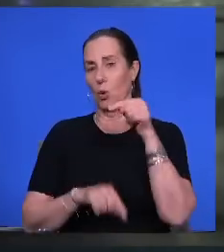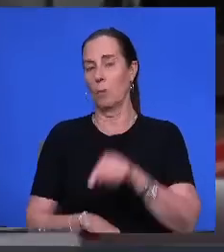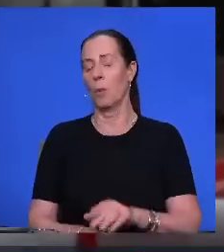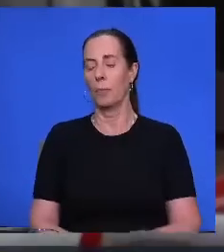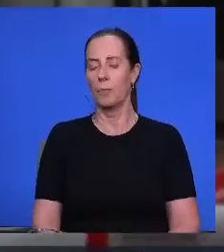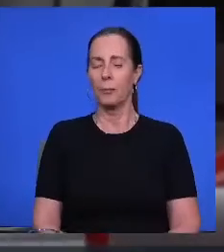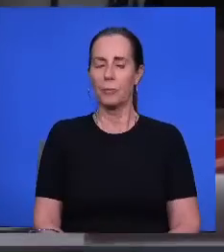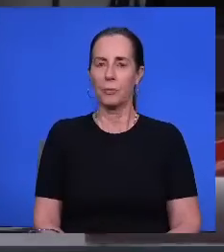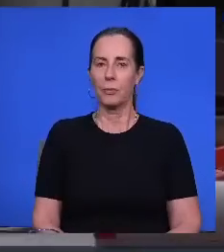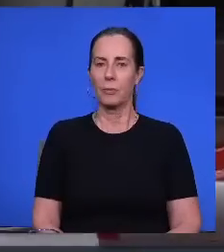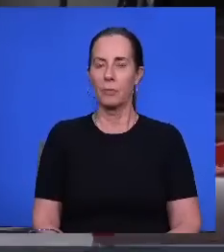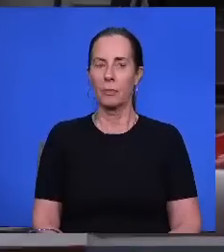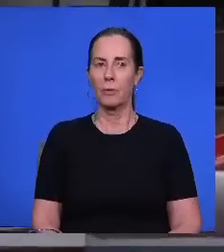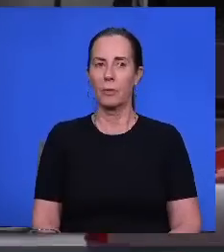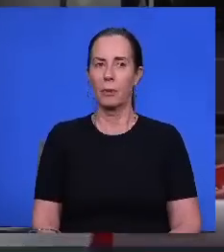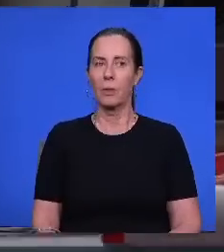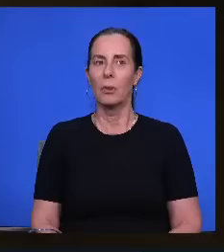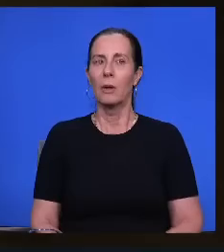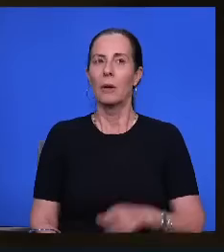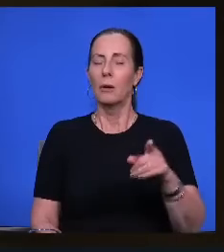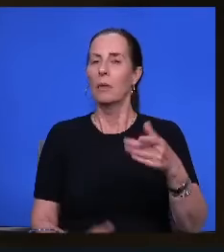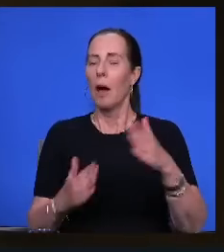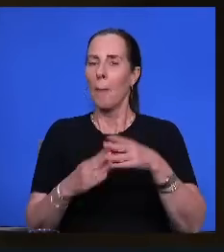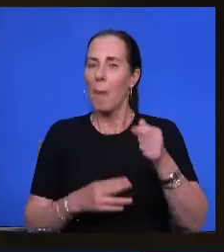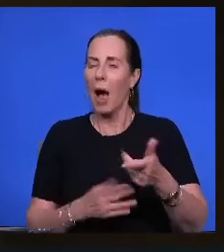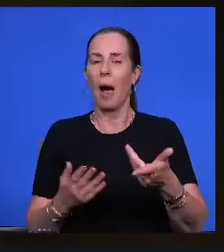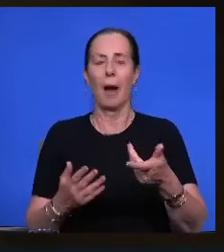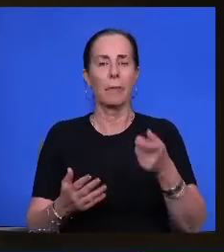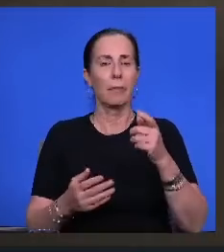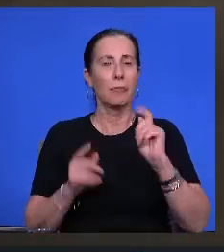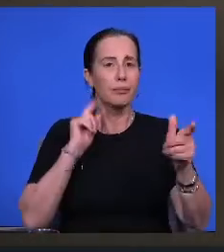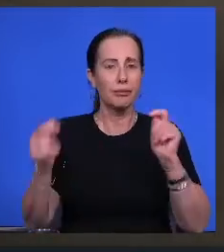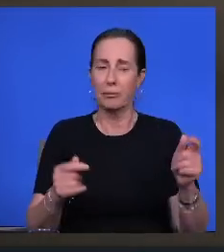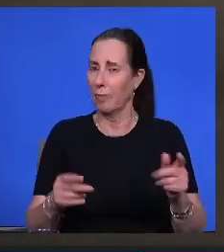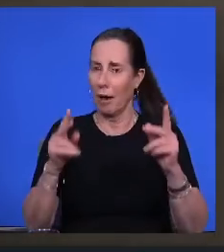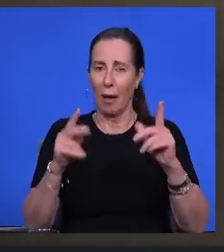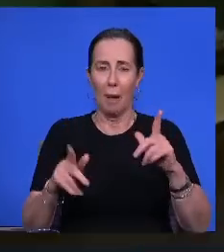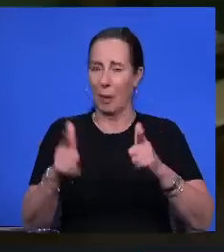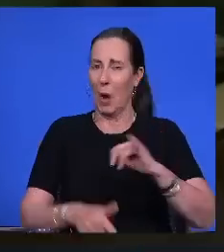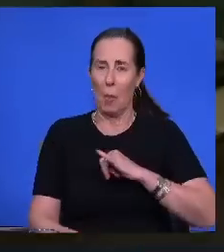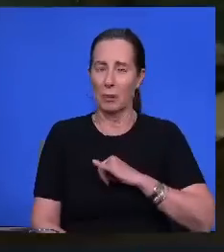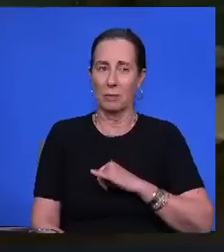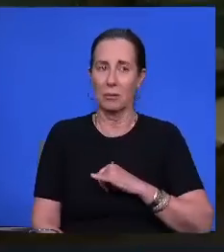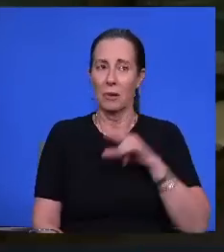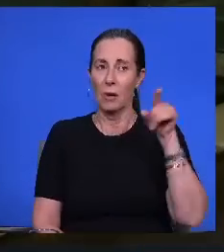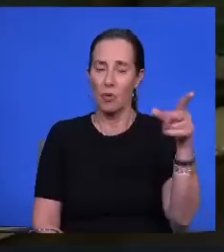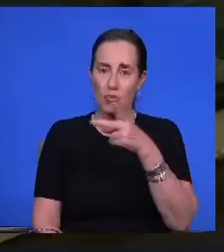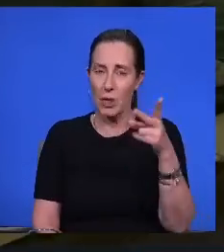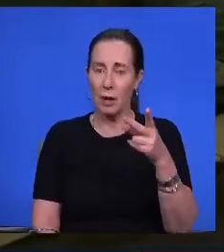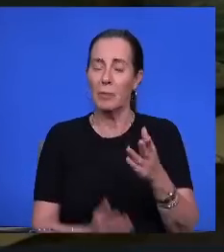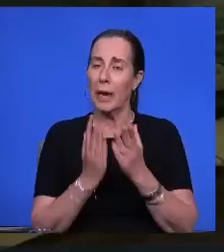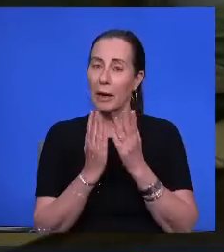את החשבונות בסופר, המשכנתא ויוקר המחיה, המלחמה לא מעניינת. אז איגור ורונן התפללו שיבוא איזה